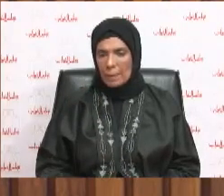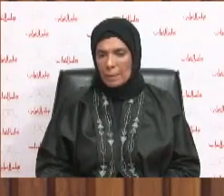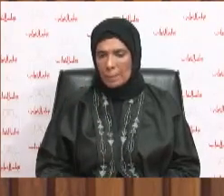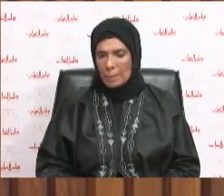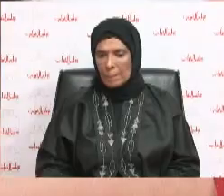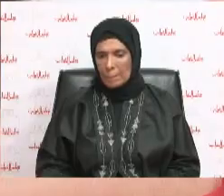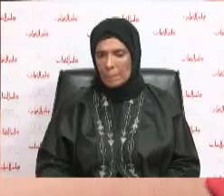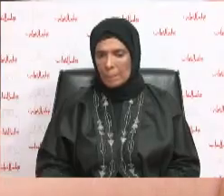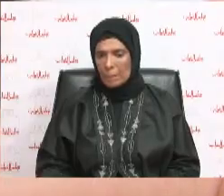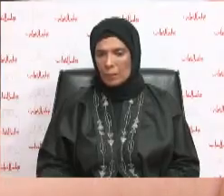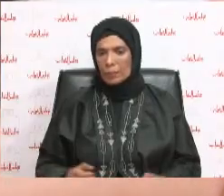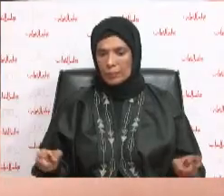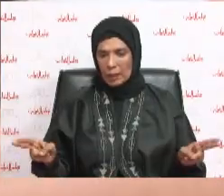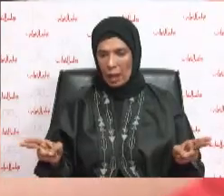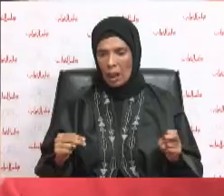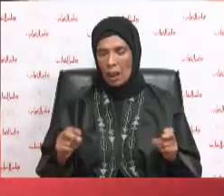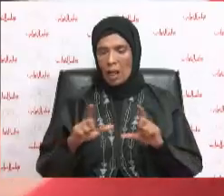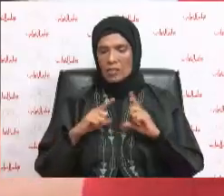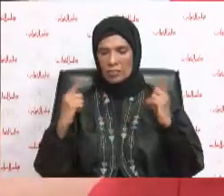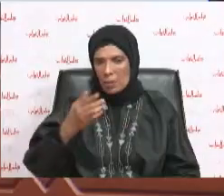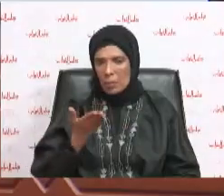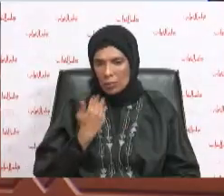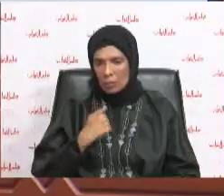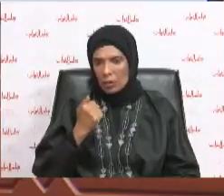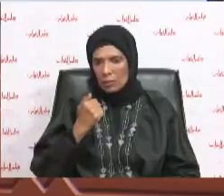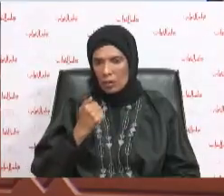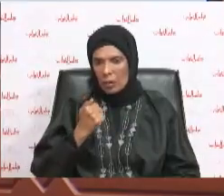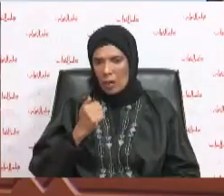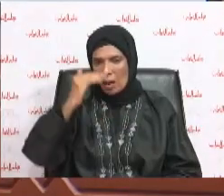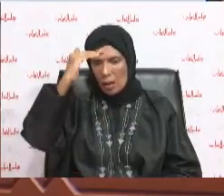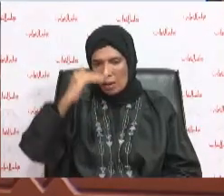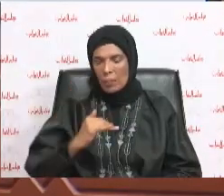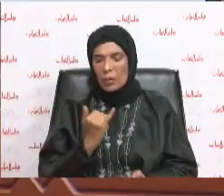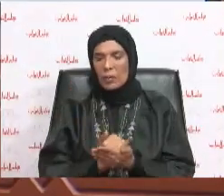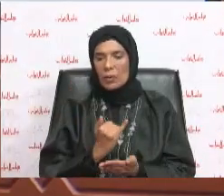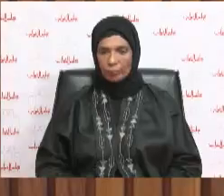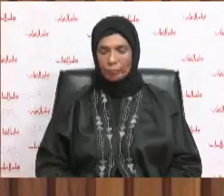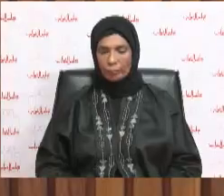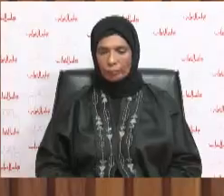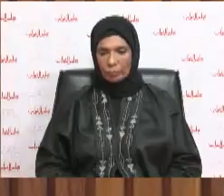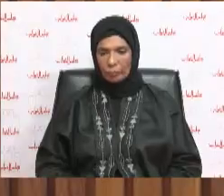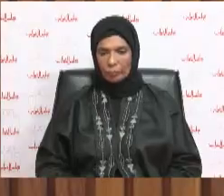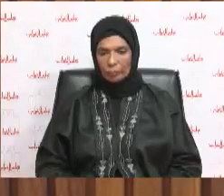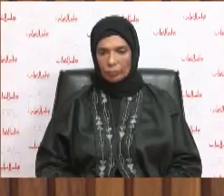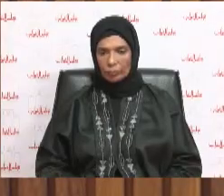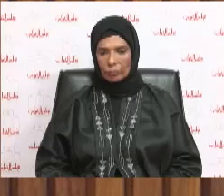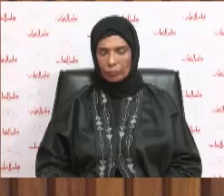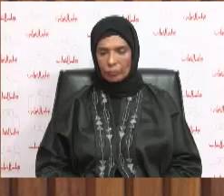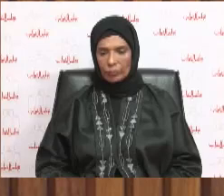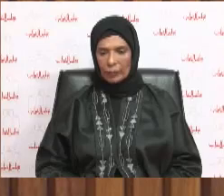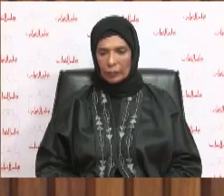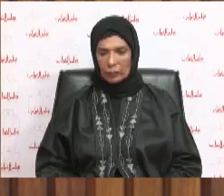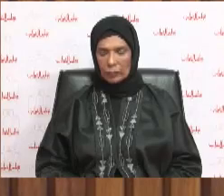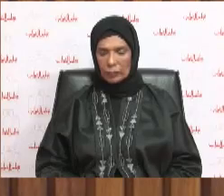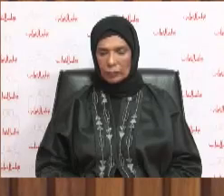المواطنين. طبعاً اللجنة رفضت، يعني رفضت المقترح، يعني واضح أن اللجنة موقفها واضح. الأخ مقرر عندك ملاحظة؟ اسمح لي الأخ محمد